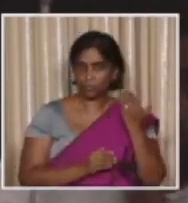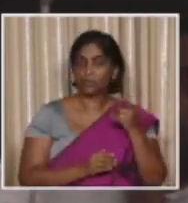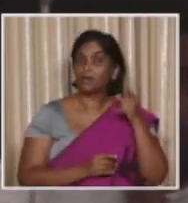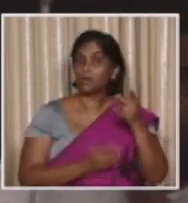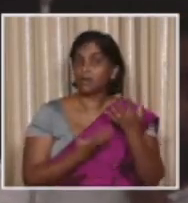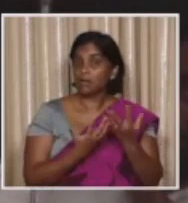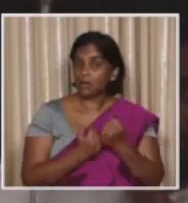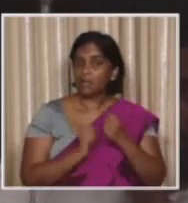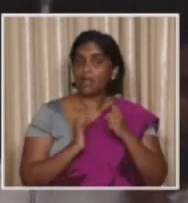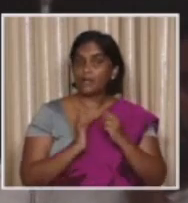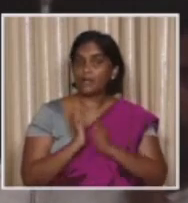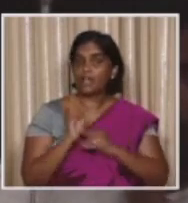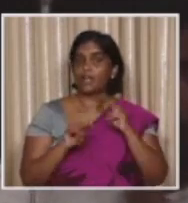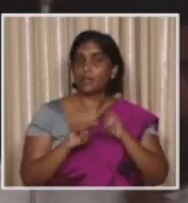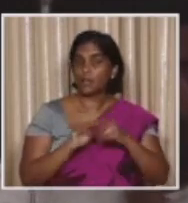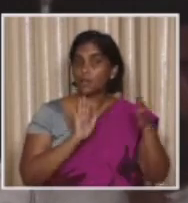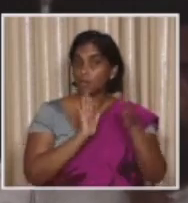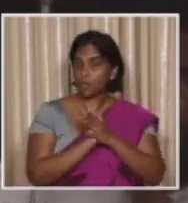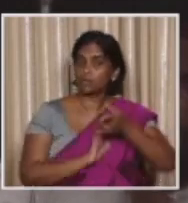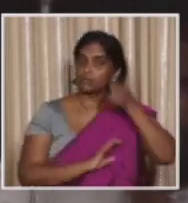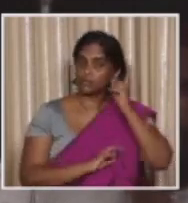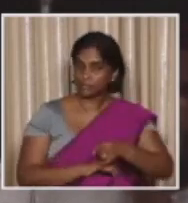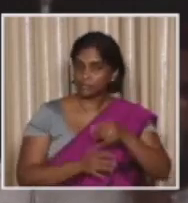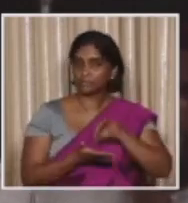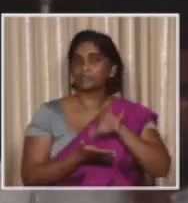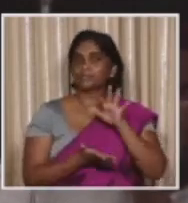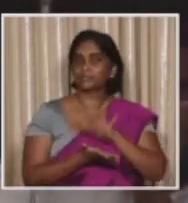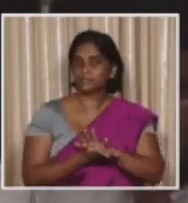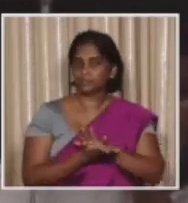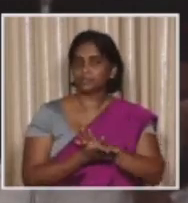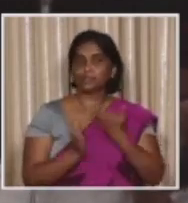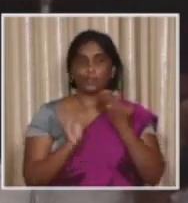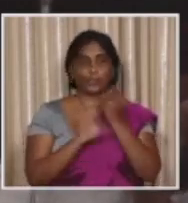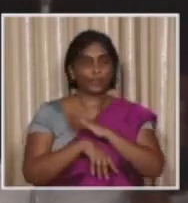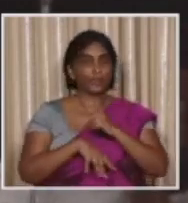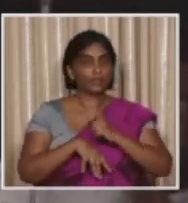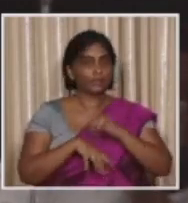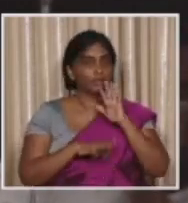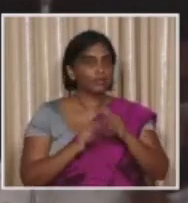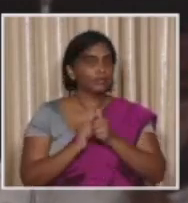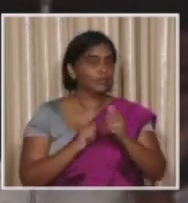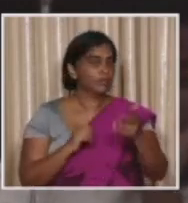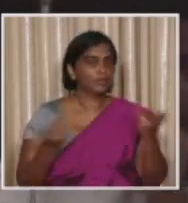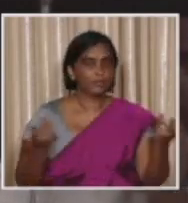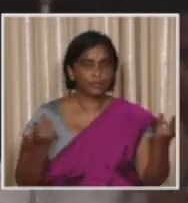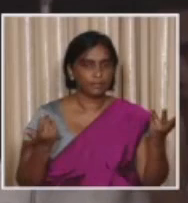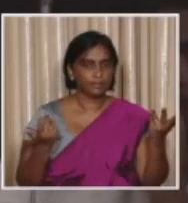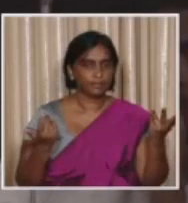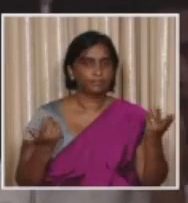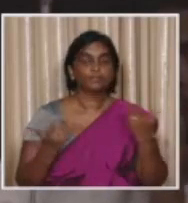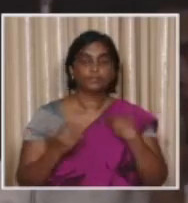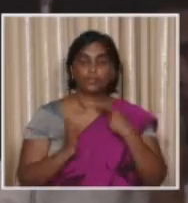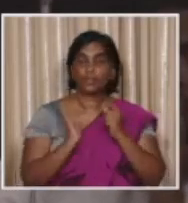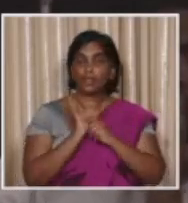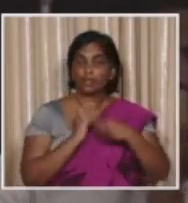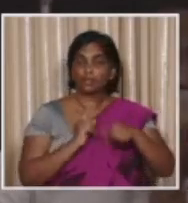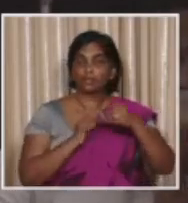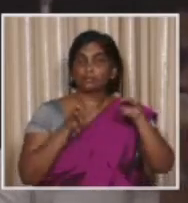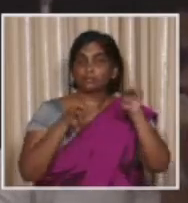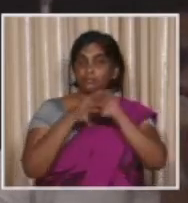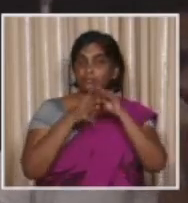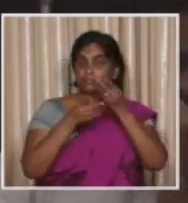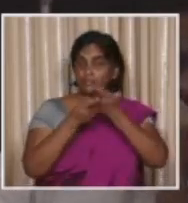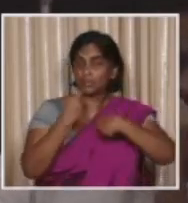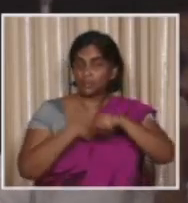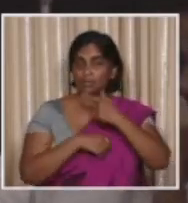ඒක ලැබෙන්නේ ජාත්‍යන්තර මූල්‍ය අරමුදලත් එක්ක තියෙන එකඟතාවය. දැන් පහුගිය කාලෙම මොකද වුනේ? අපේ තියෙන ණය ශ්‍රේණිගත කිරීම